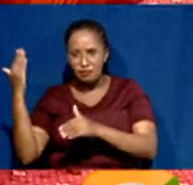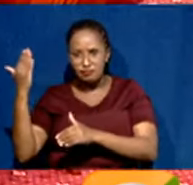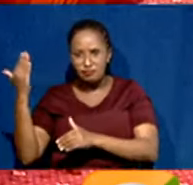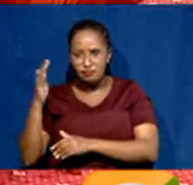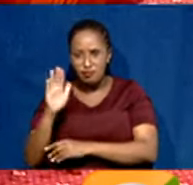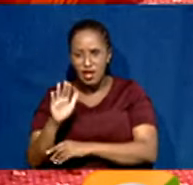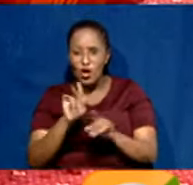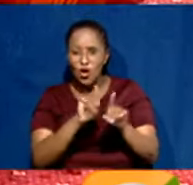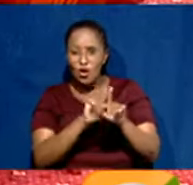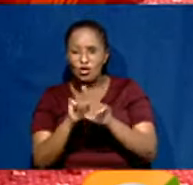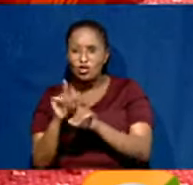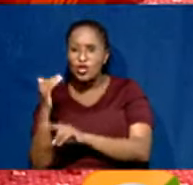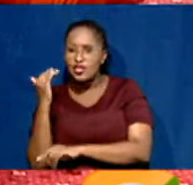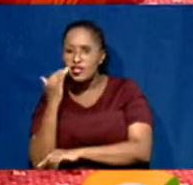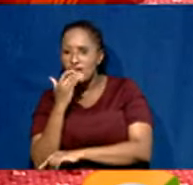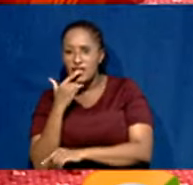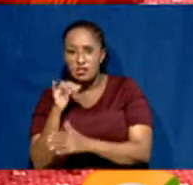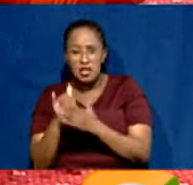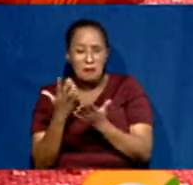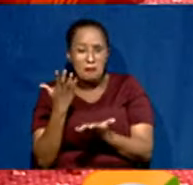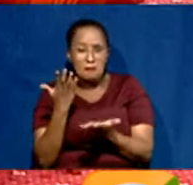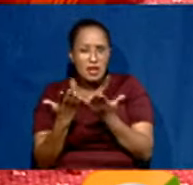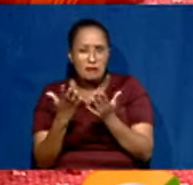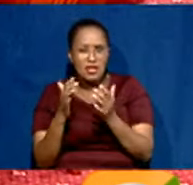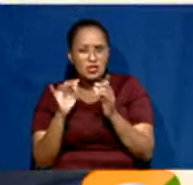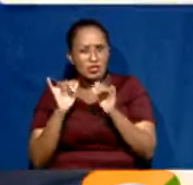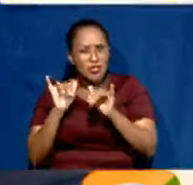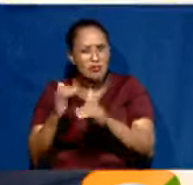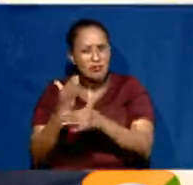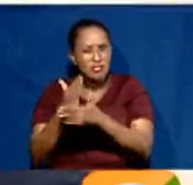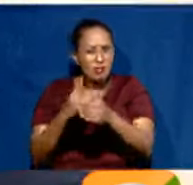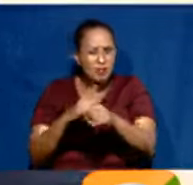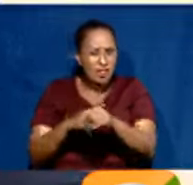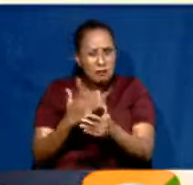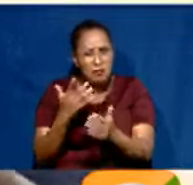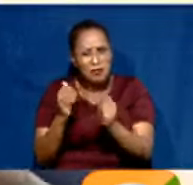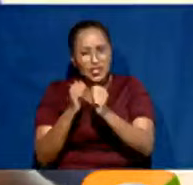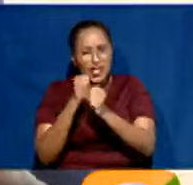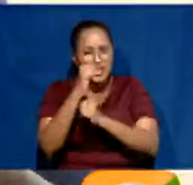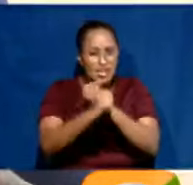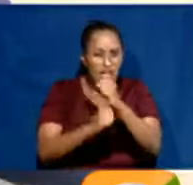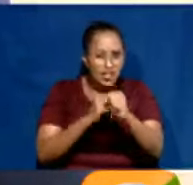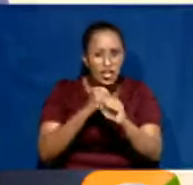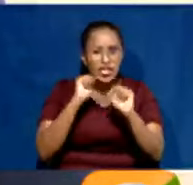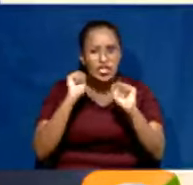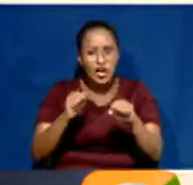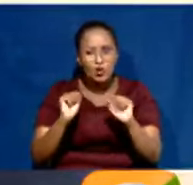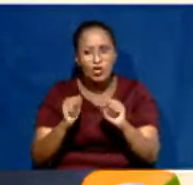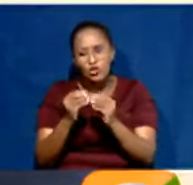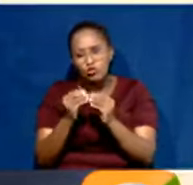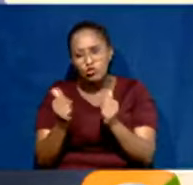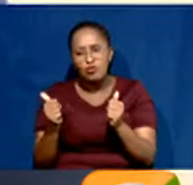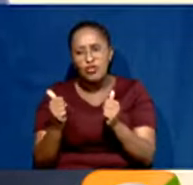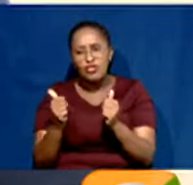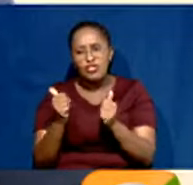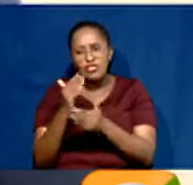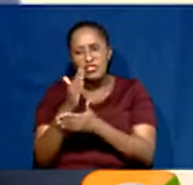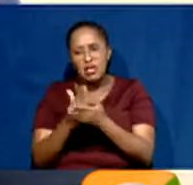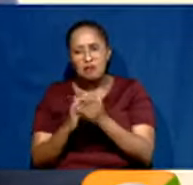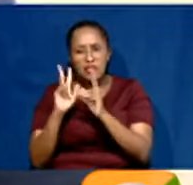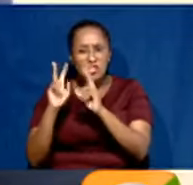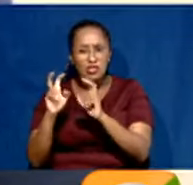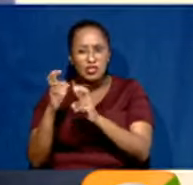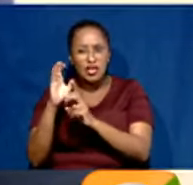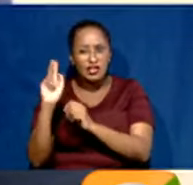Rais Rigathi Gachagua alikuwa amesema huende kachukua muda hata takriban miaka 10 hivi katika kushughulikia masuala muhimu ya wananchi. Wakati